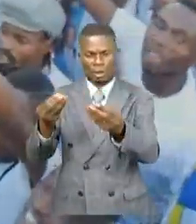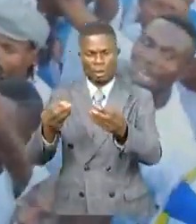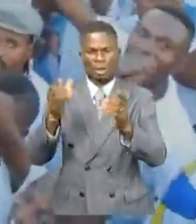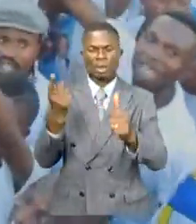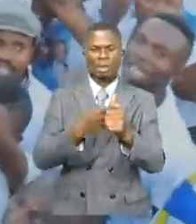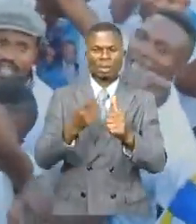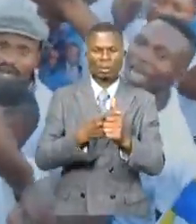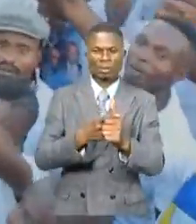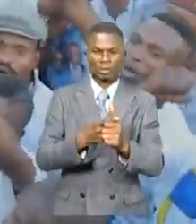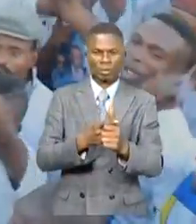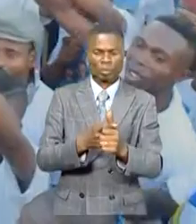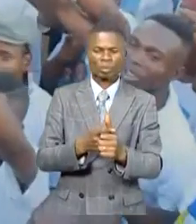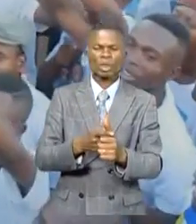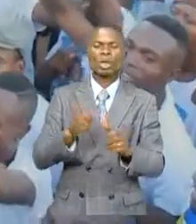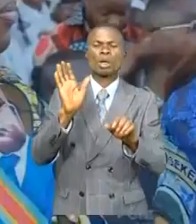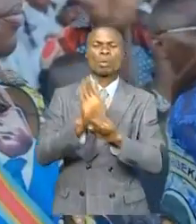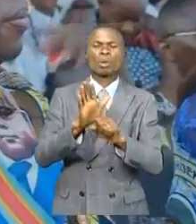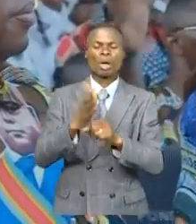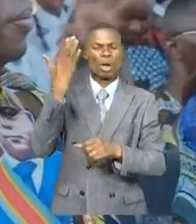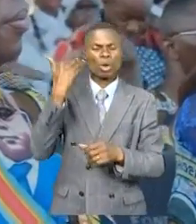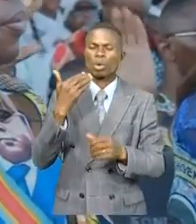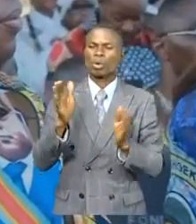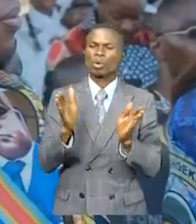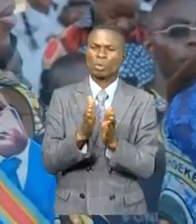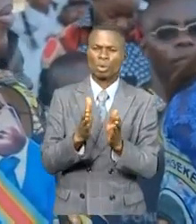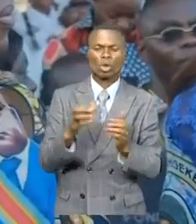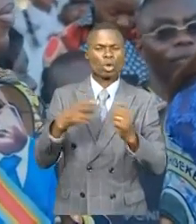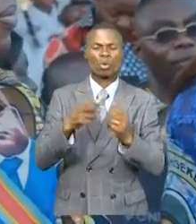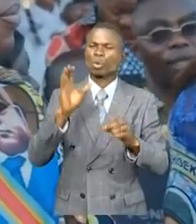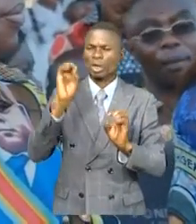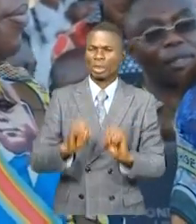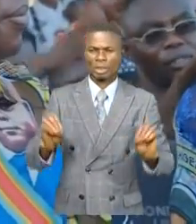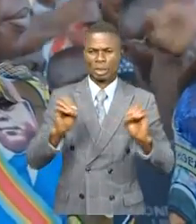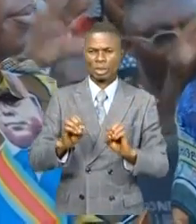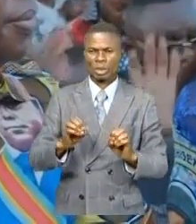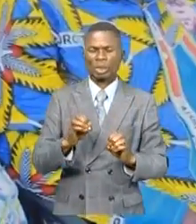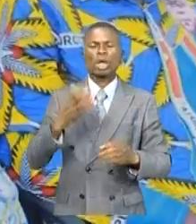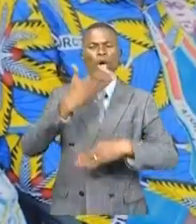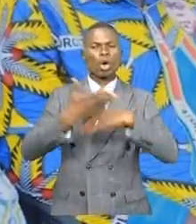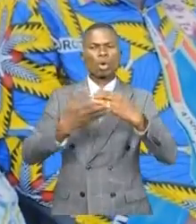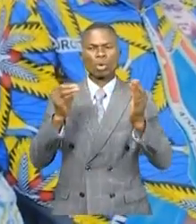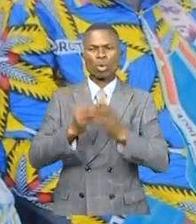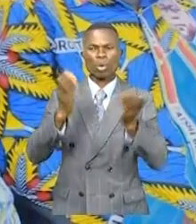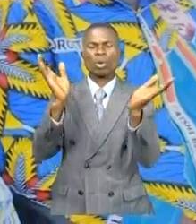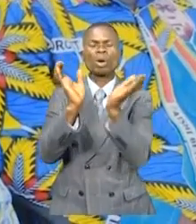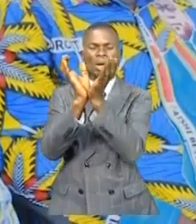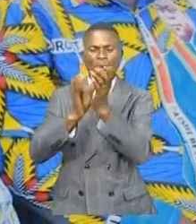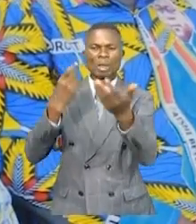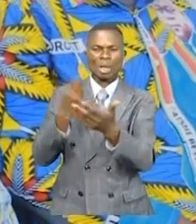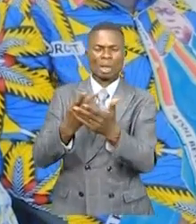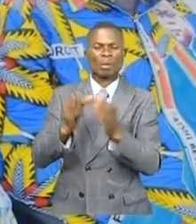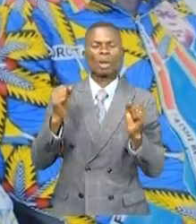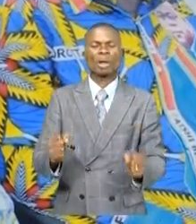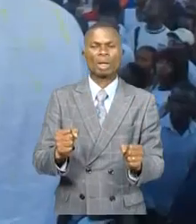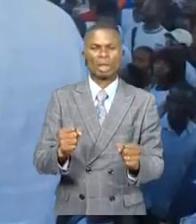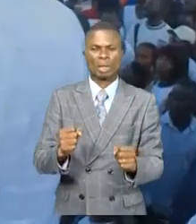la faiblesse du taux de desserte en eau, en électricité et les travaux de rénovation du stade Lumumba qui sont en arrêt. Dans